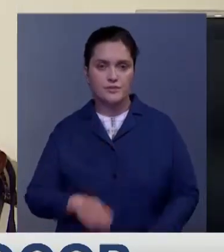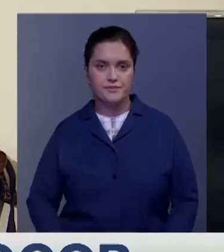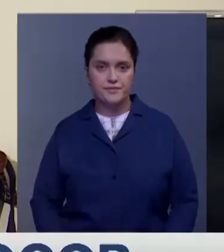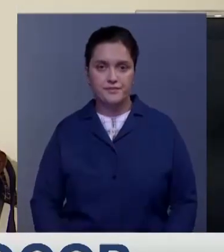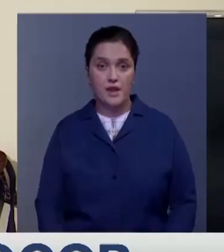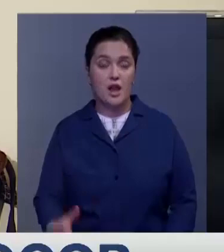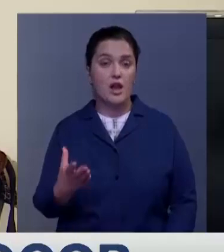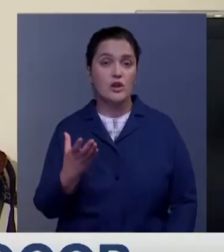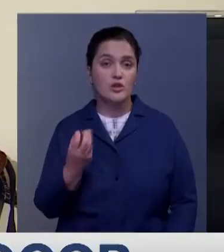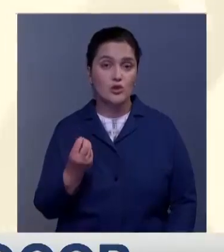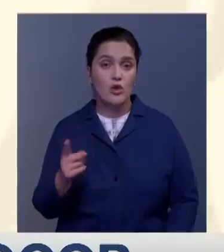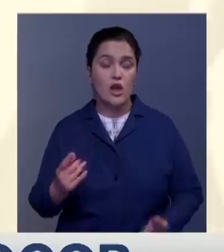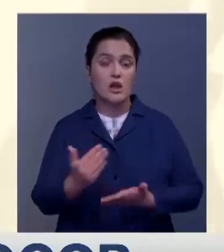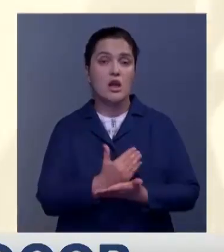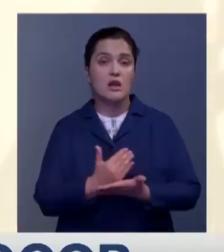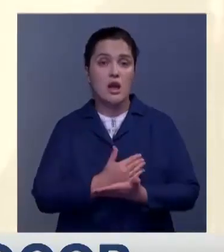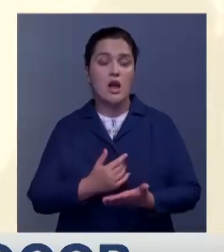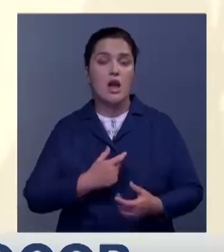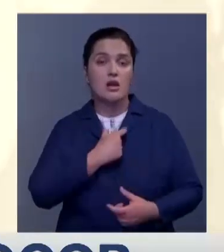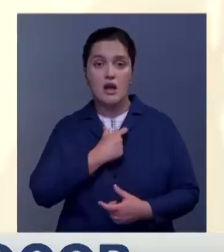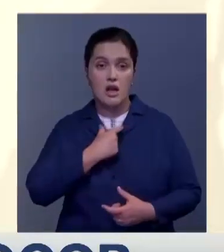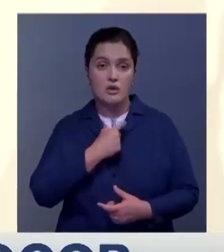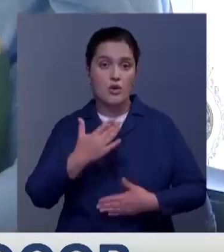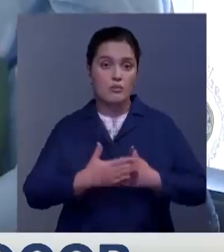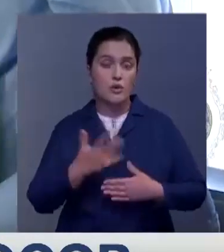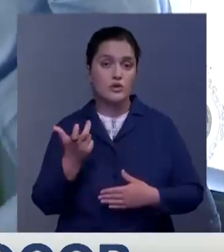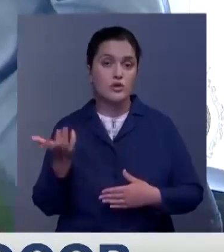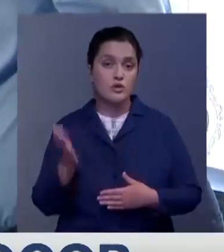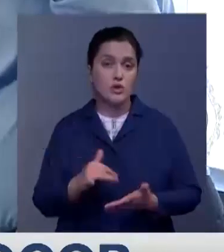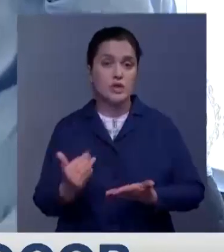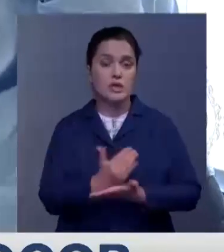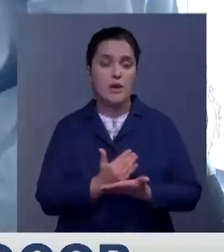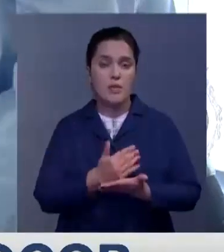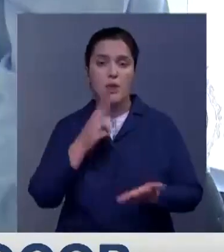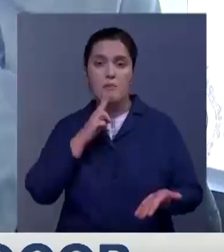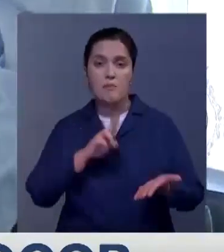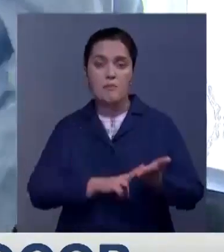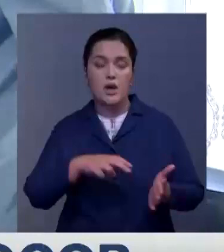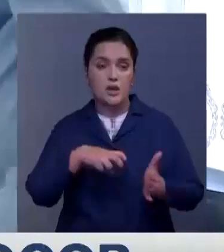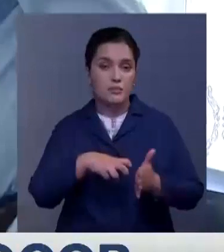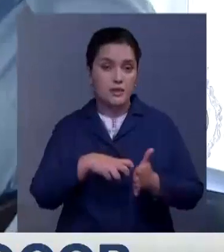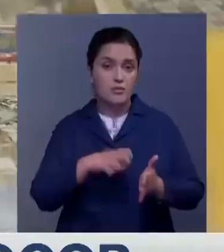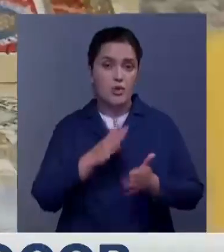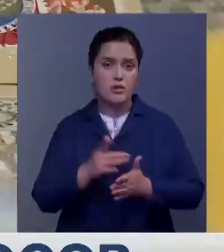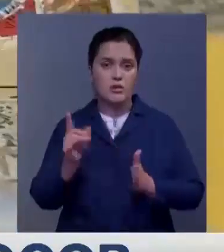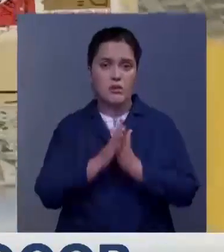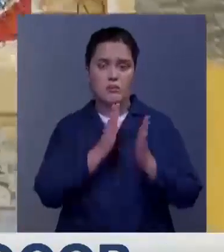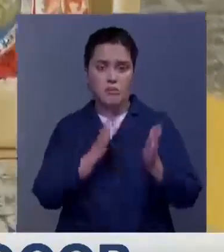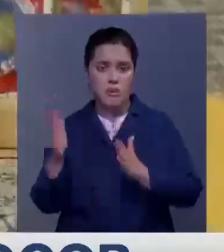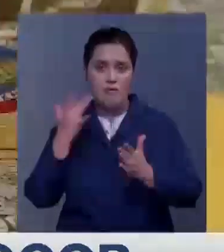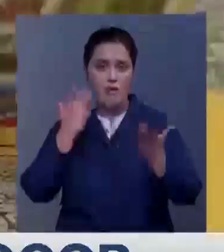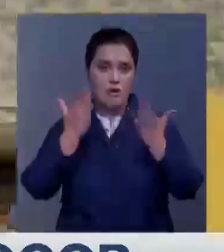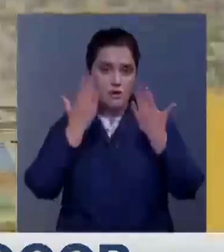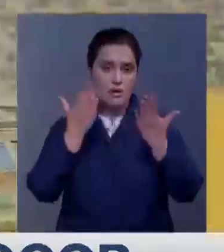А еще пенсионер коллекционирует галстуки. Их у него около 300 и собирает марки. Много времени он проводит в библиотеке за